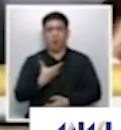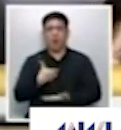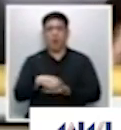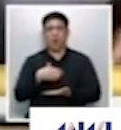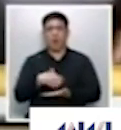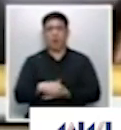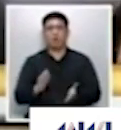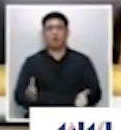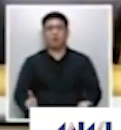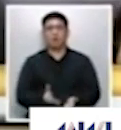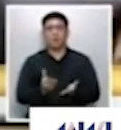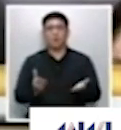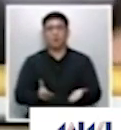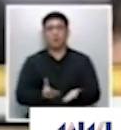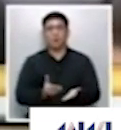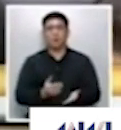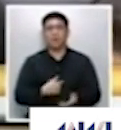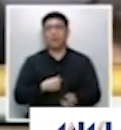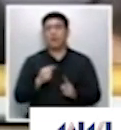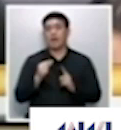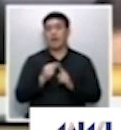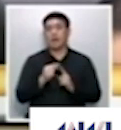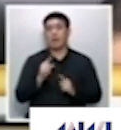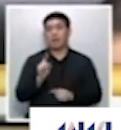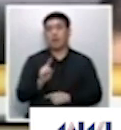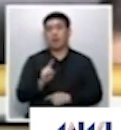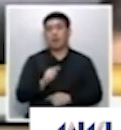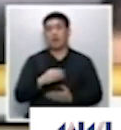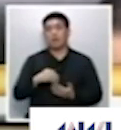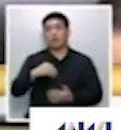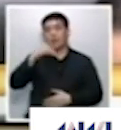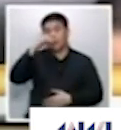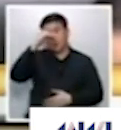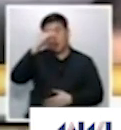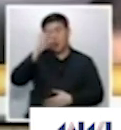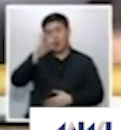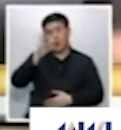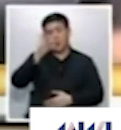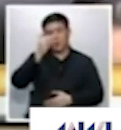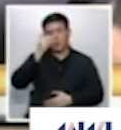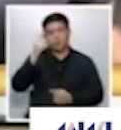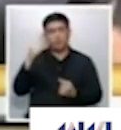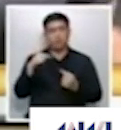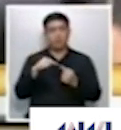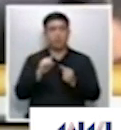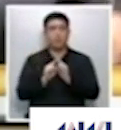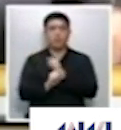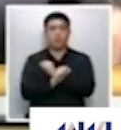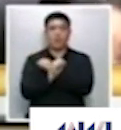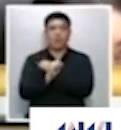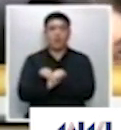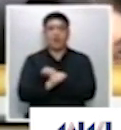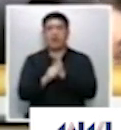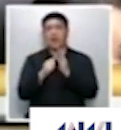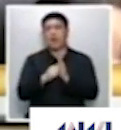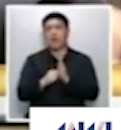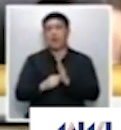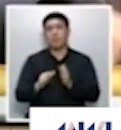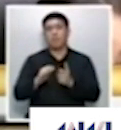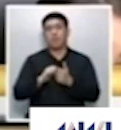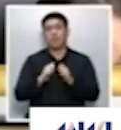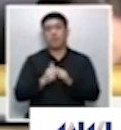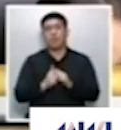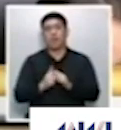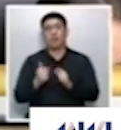ติที่ขอให้พิจารณาศึกษาแนวทางป้องกันและแก้ไขปัญหาเกี่ยวกับการข่ม